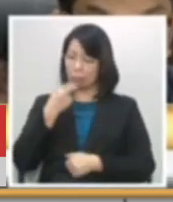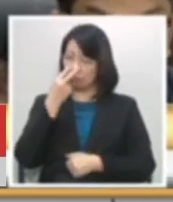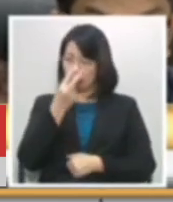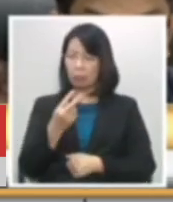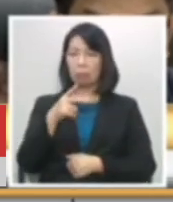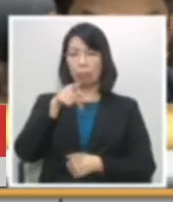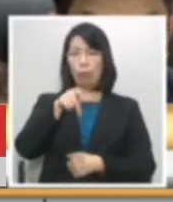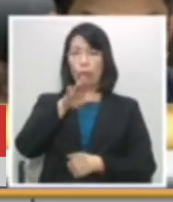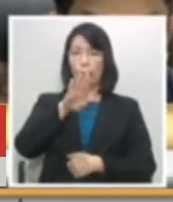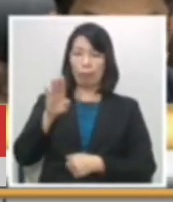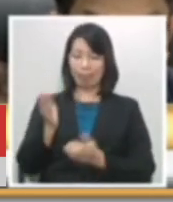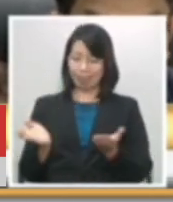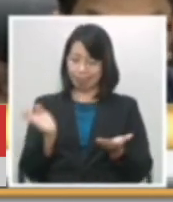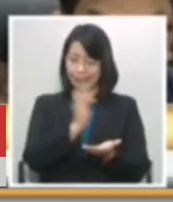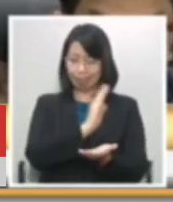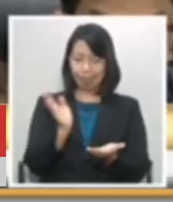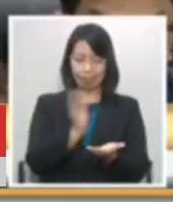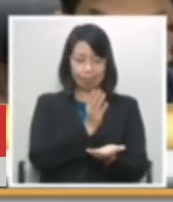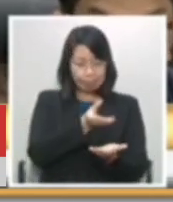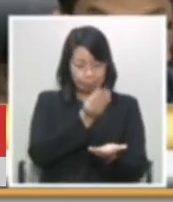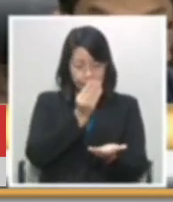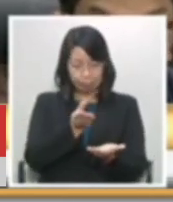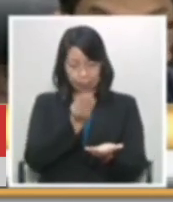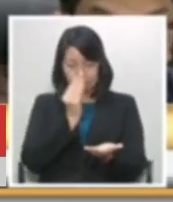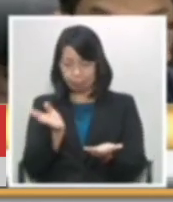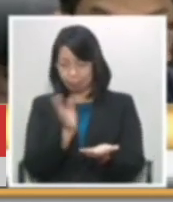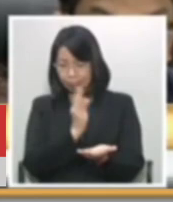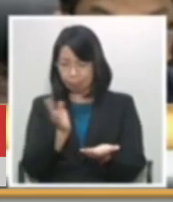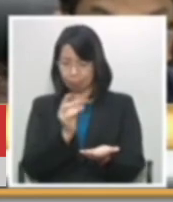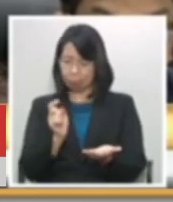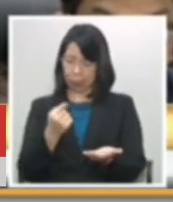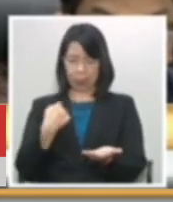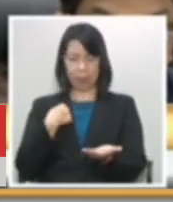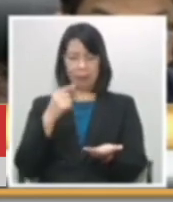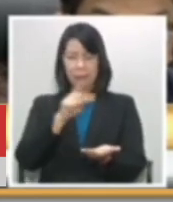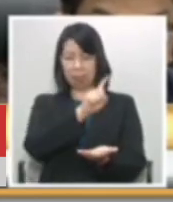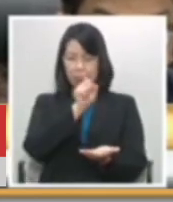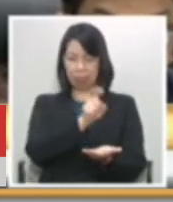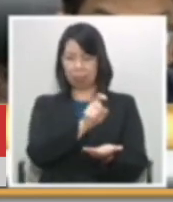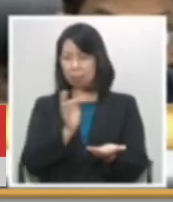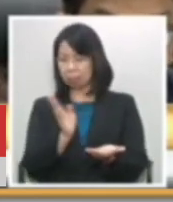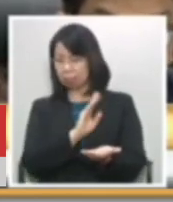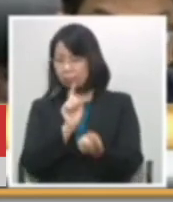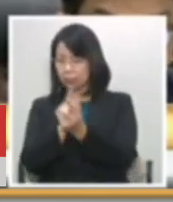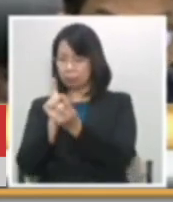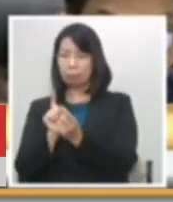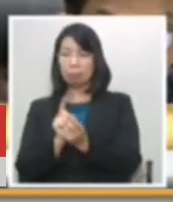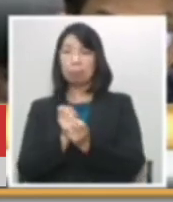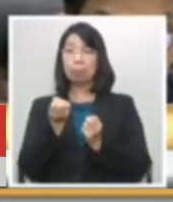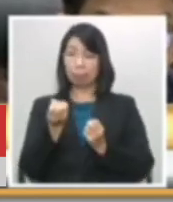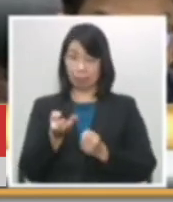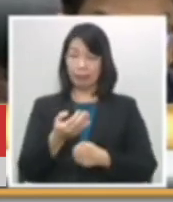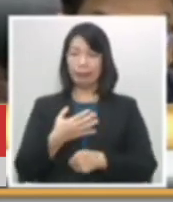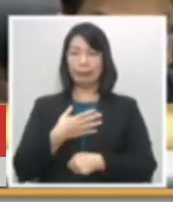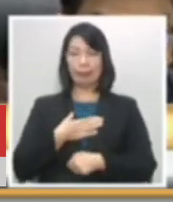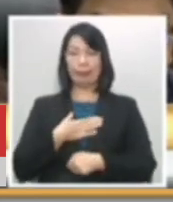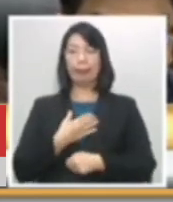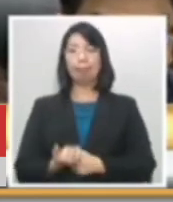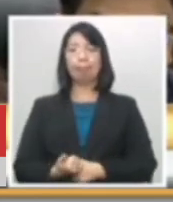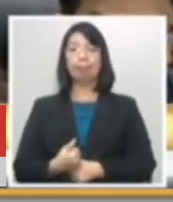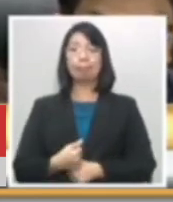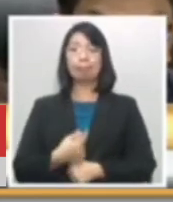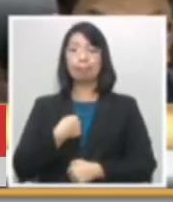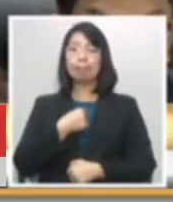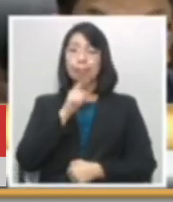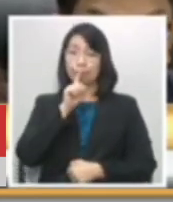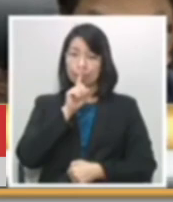นี้ผมมีข้อสังเกตหลายประการได้พบว่าเป็นงบประมาณ